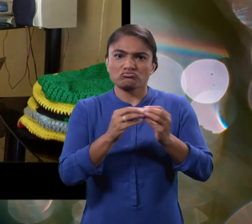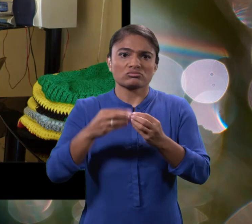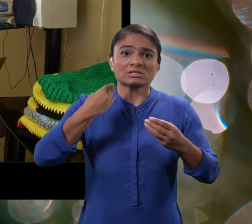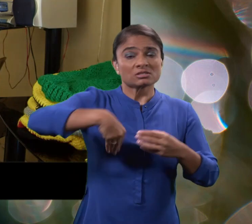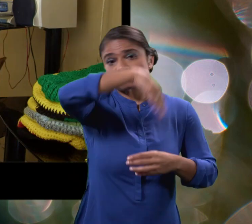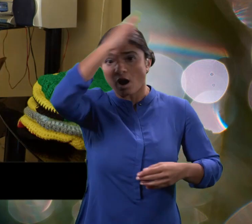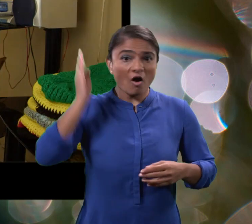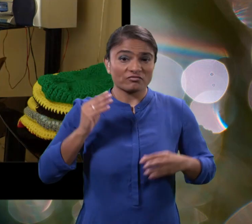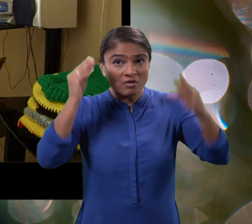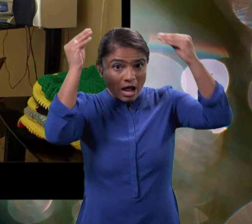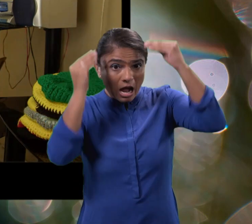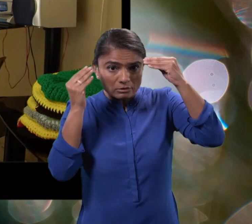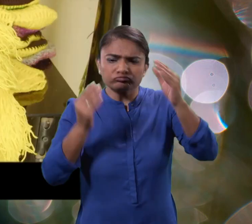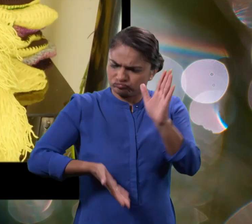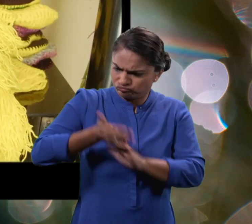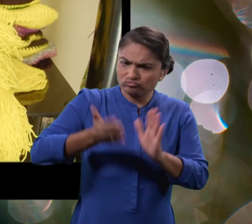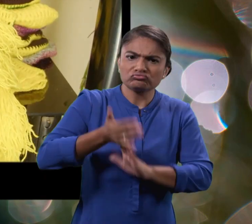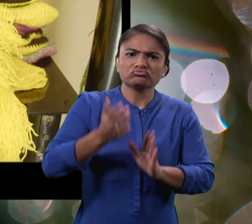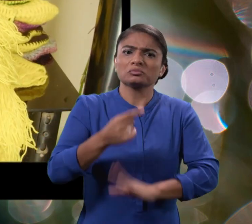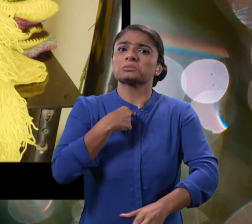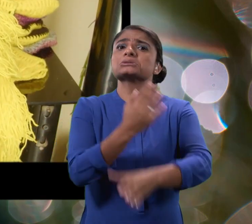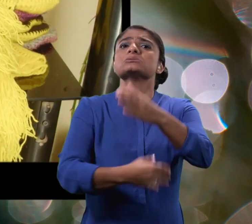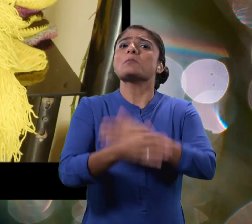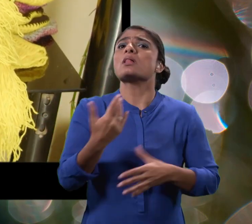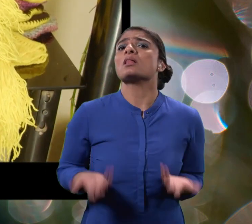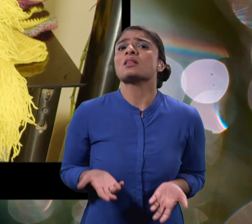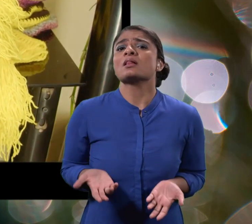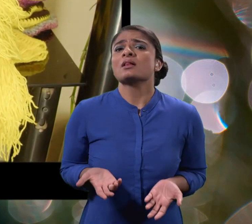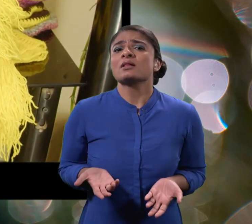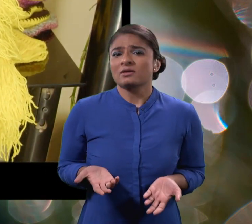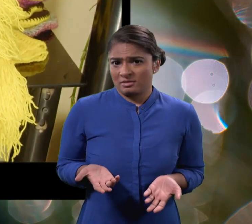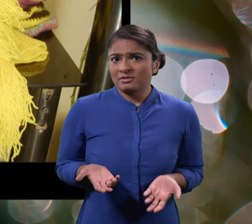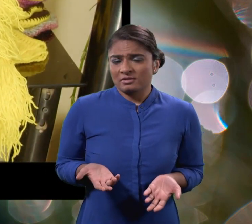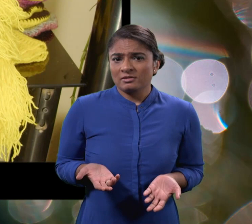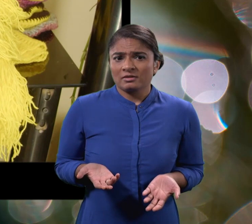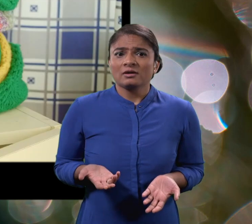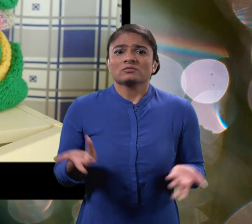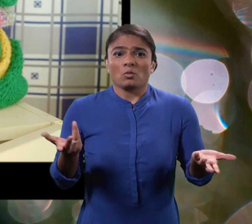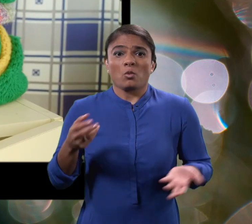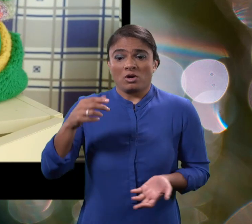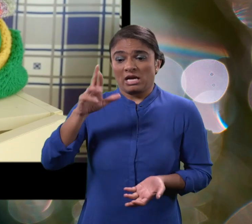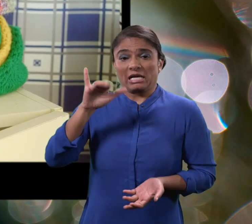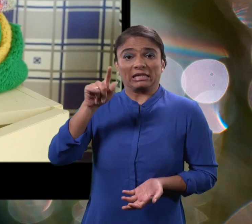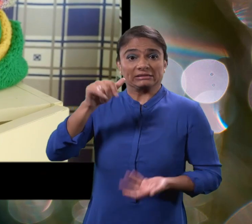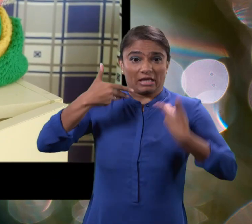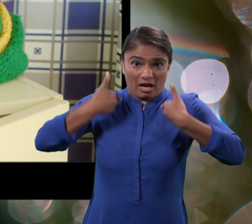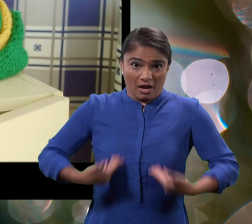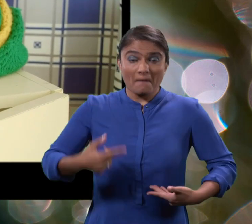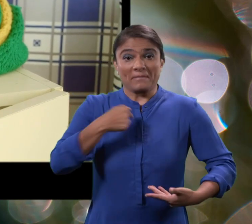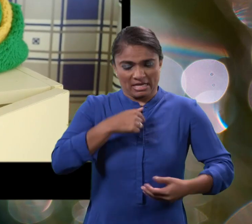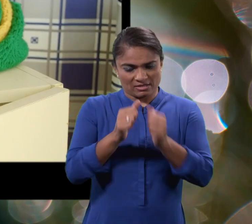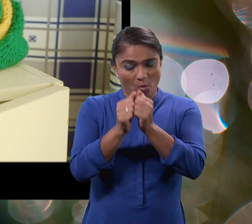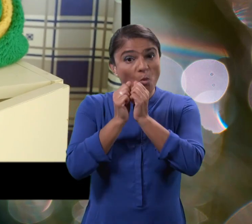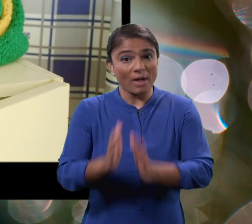qha kuba uRita lo kaMalangeni usebenza umsebenzi wezandla, ekhubazekile. Uyaphinda lo Rita